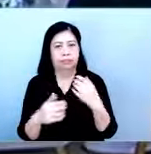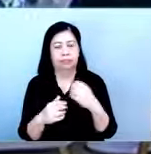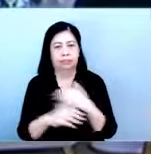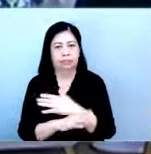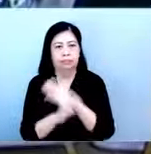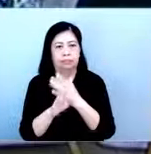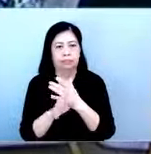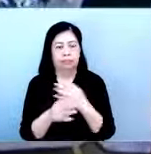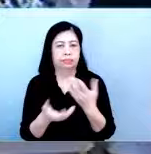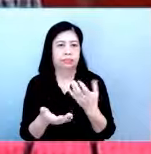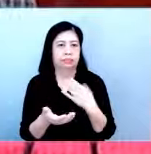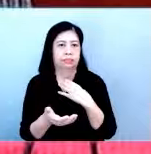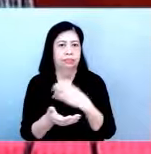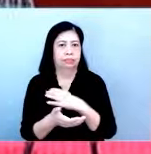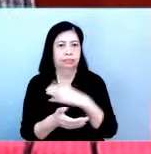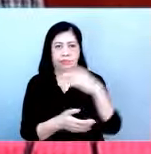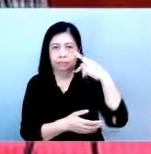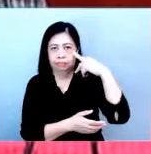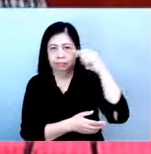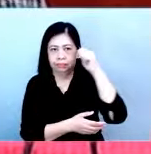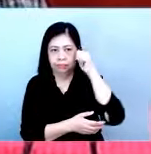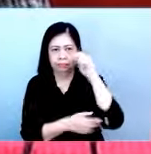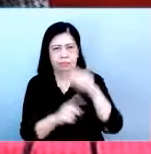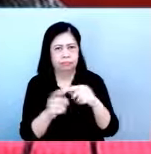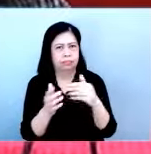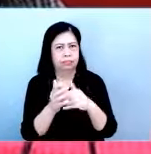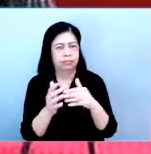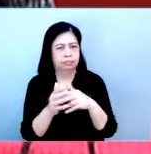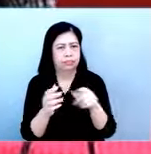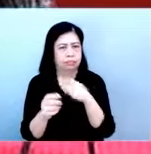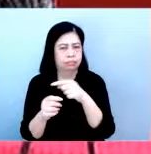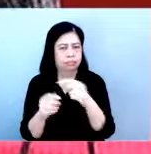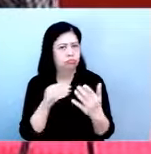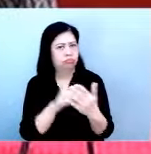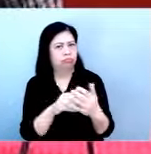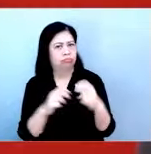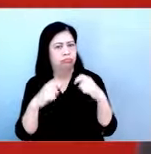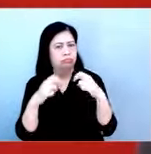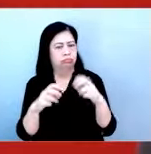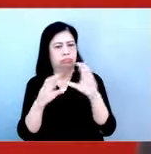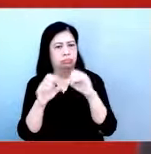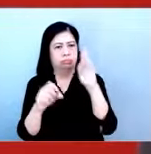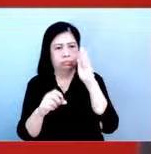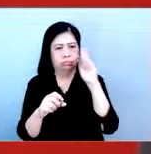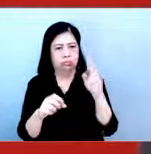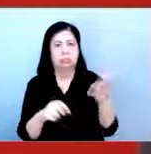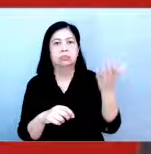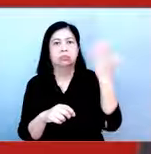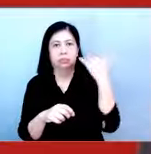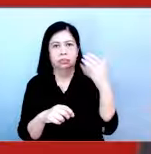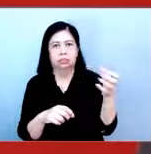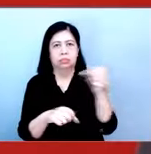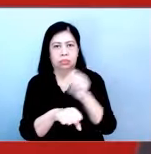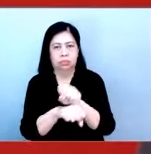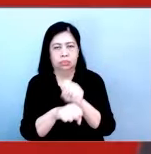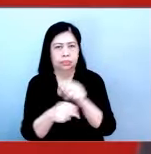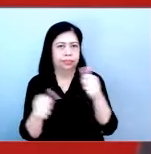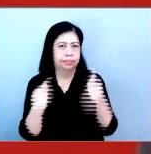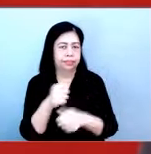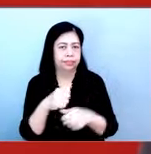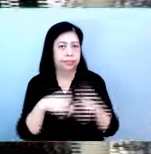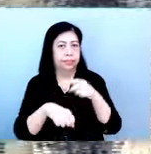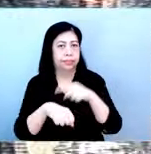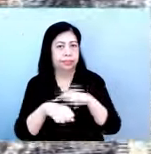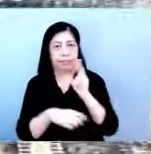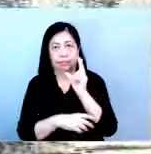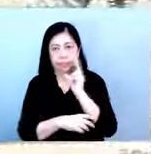Representative Pantaleon Alvarez. Pero sunod-sunod yung kinontra ng mga gabinete ngayon ni Pangulong Marcos na dati ring mga nagtrabaho sa ilalim ng Duterte